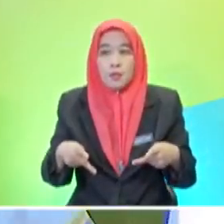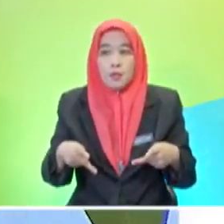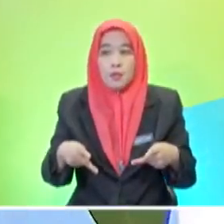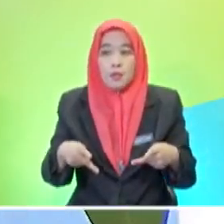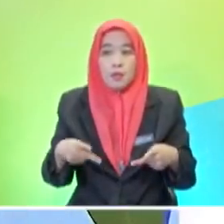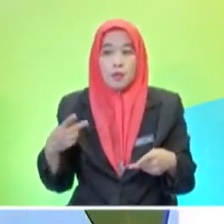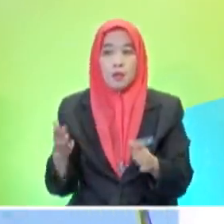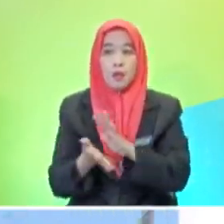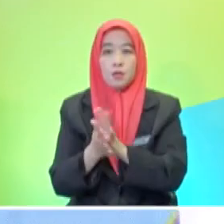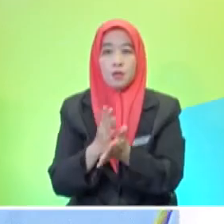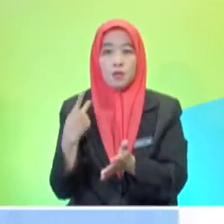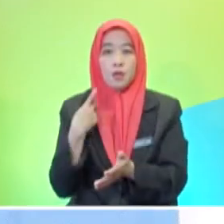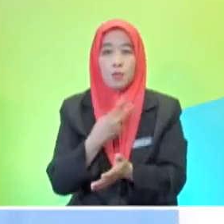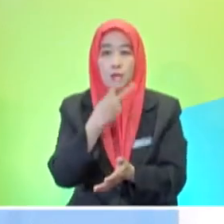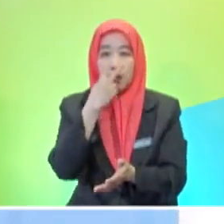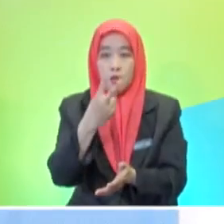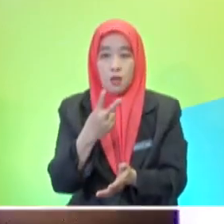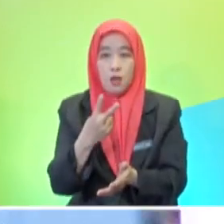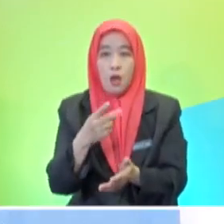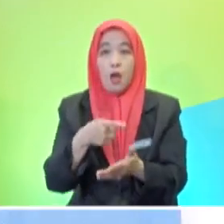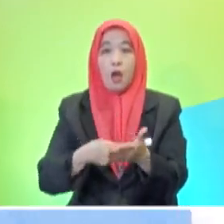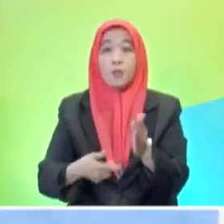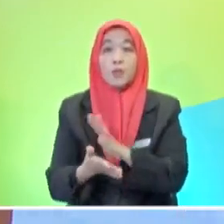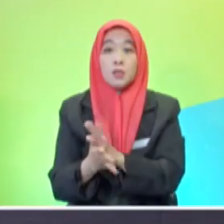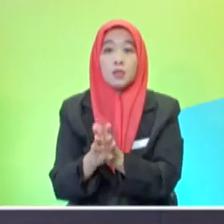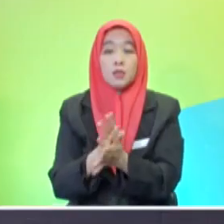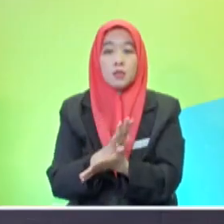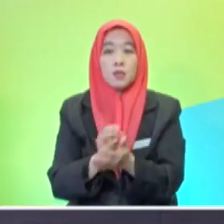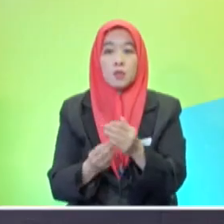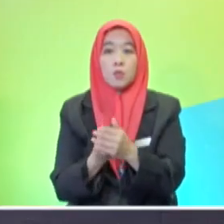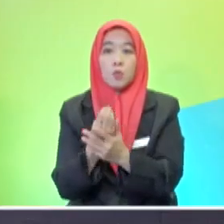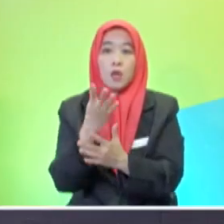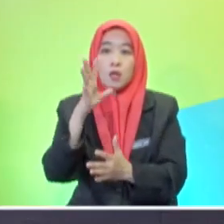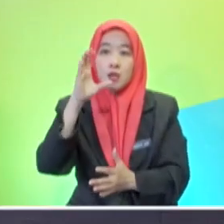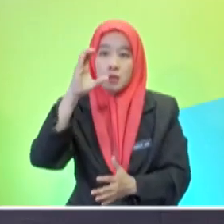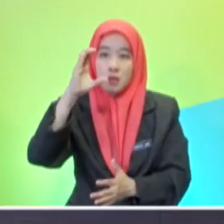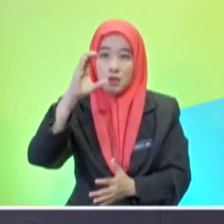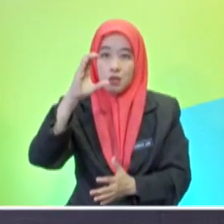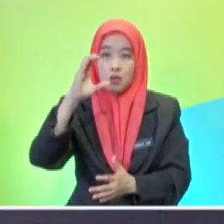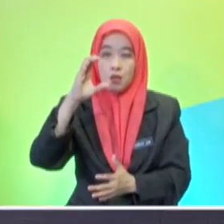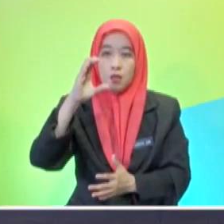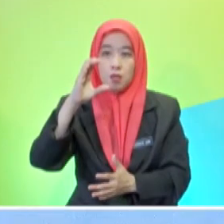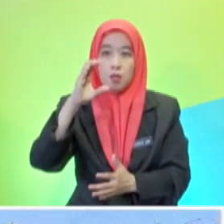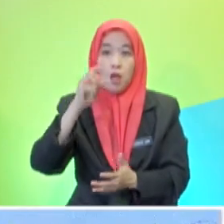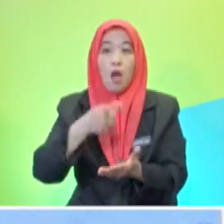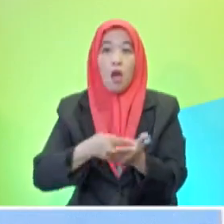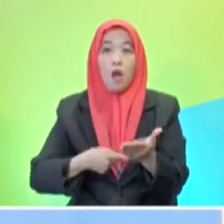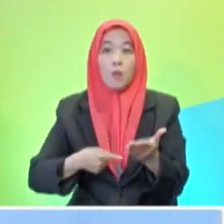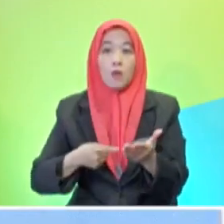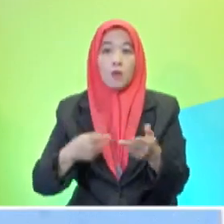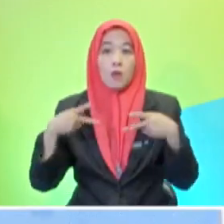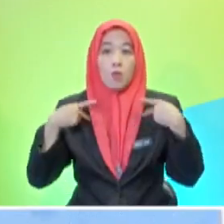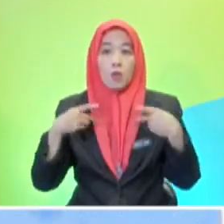itu nampak dah. Terjatuh. Kesiannya. Jadi tak apa, ini kita melakukan penyiasatanlah. Kita nak tahu apakah dia punya keperluan